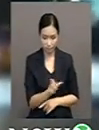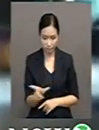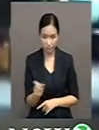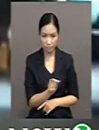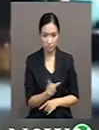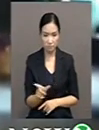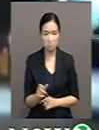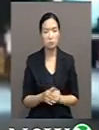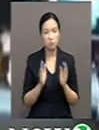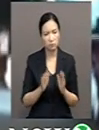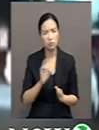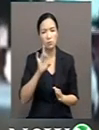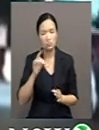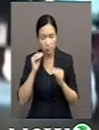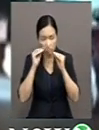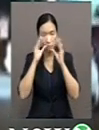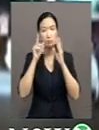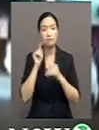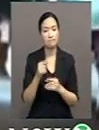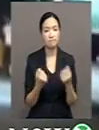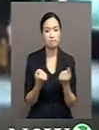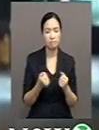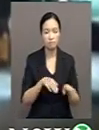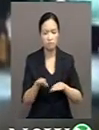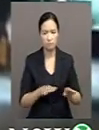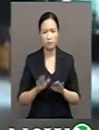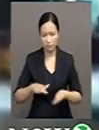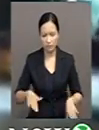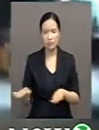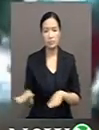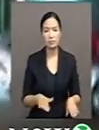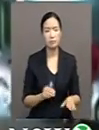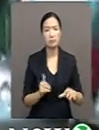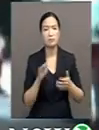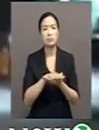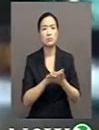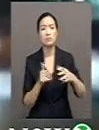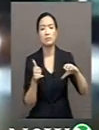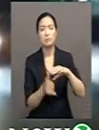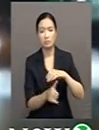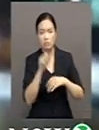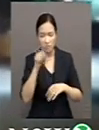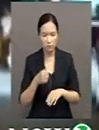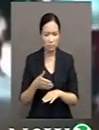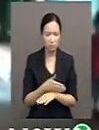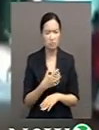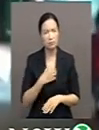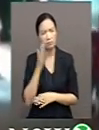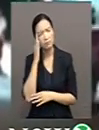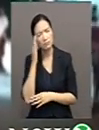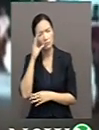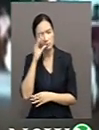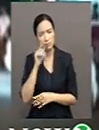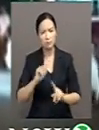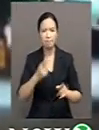มาเต็มที่ว่าคนหลายร้อยคนต้องตื่นเพราะแก๊งซิ่งเด็กๆต้องเตรียมตัวไปโรงเรียนนะครับนี่มาจากคลิปหนึ่งที่โด่ง